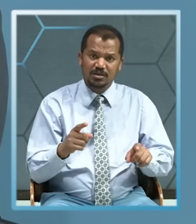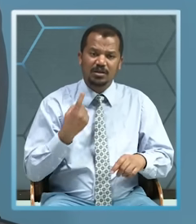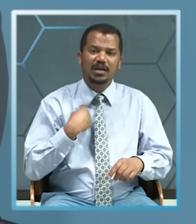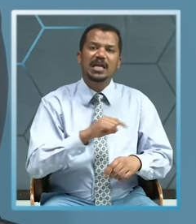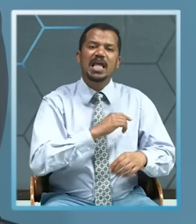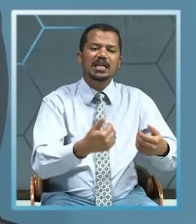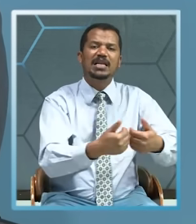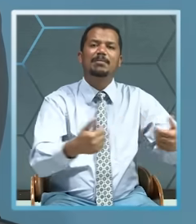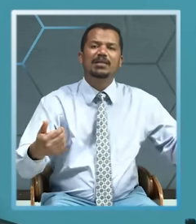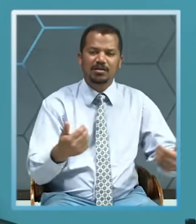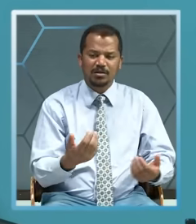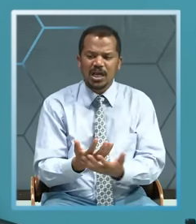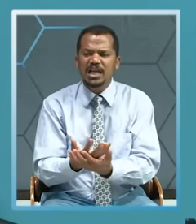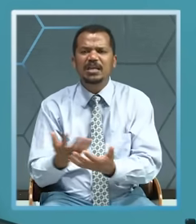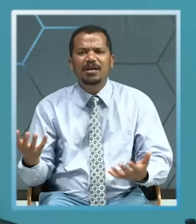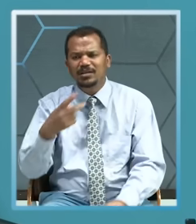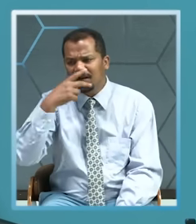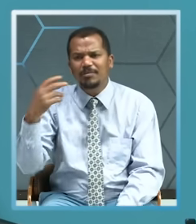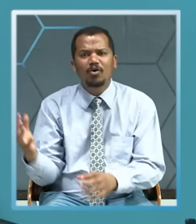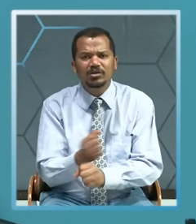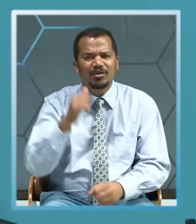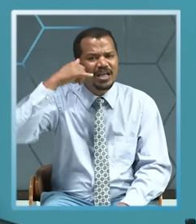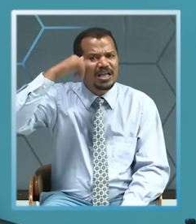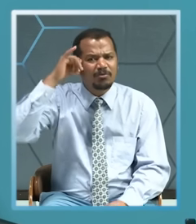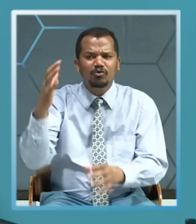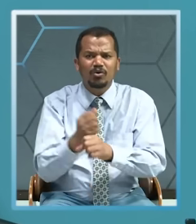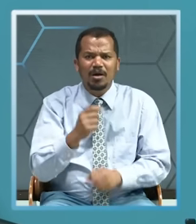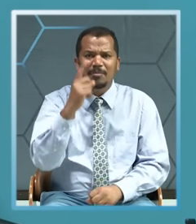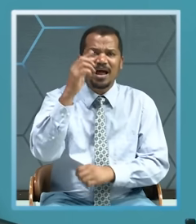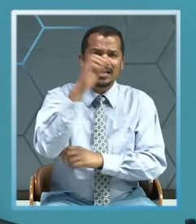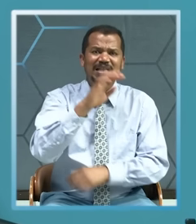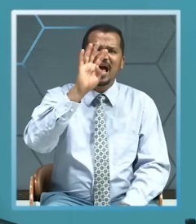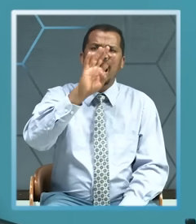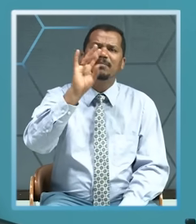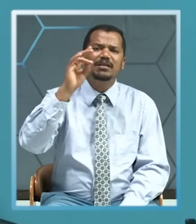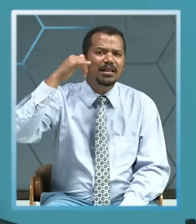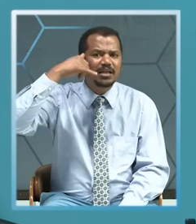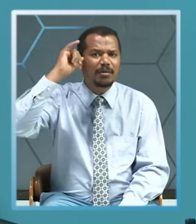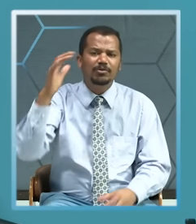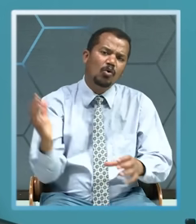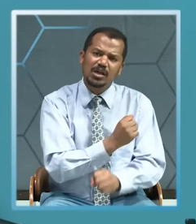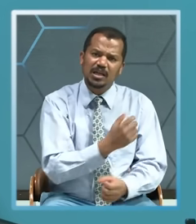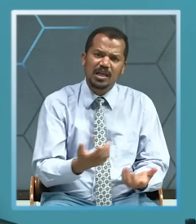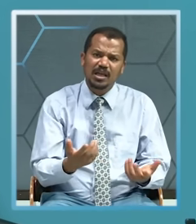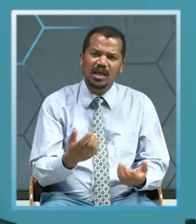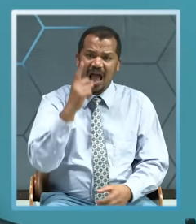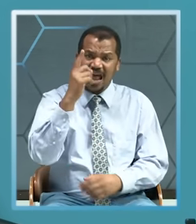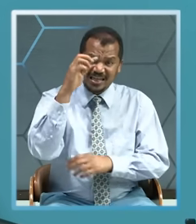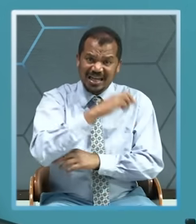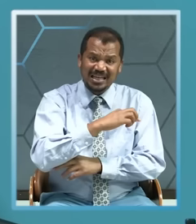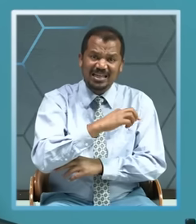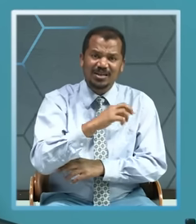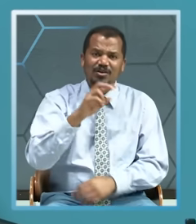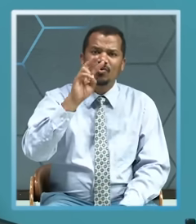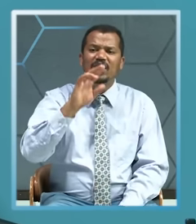ግን እኛን ለመለያየት ንብረታችን ይዘረፋል፣ ከብቶቻችን ይወሰዳሉ። በአንድ ቀን ራሱ 47 ከብት ነው የተወሰደው። አንድ